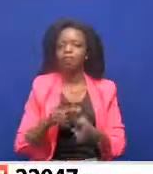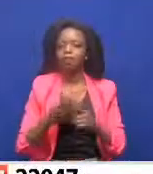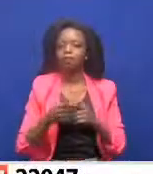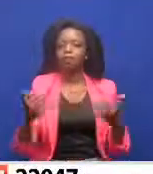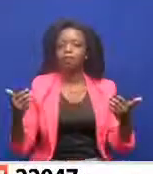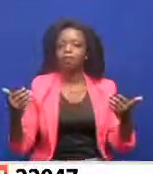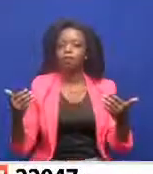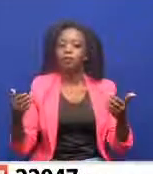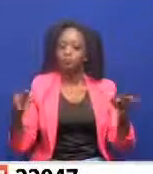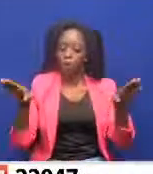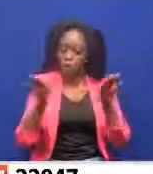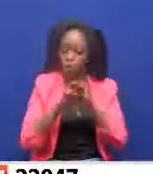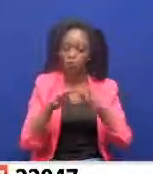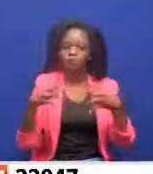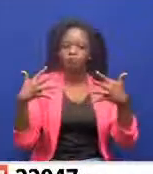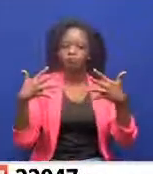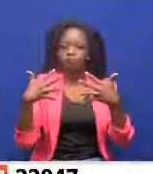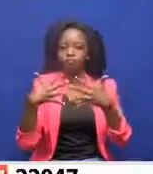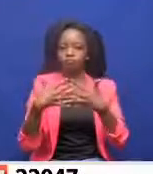Wakaenda wakafunga gate.